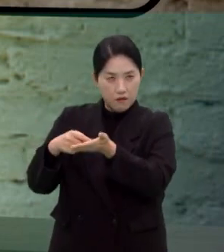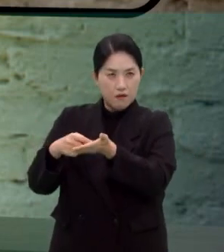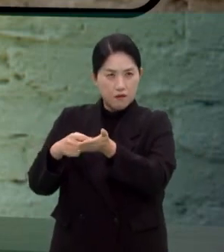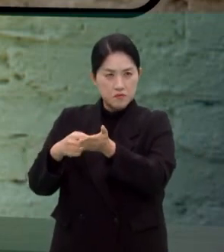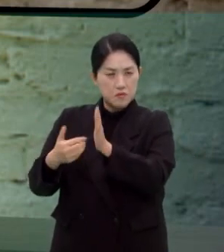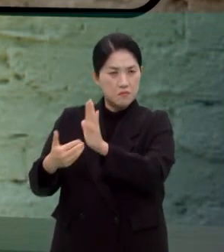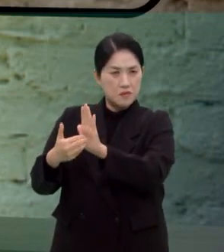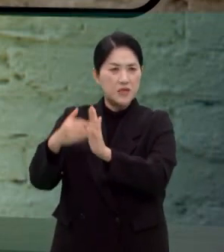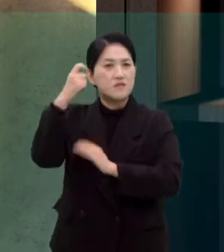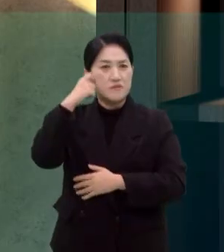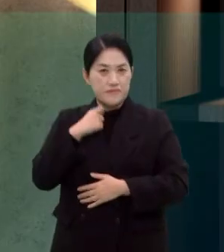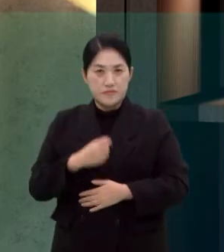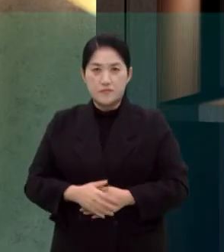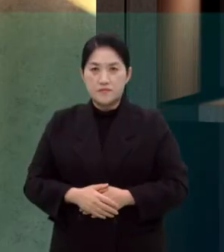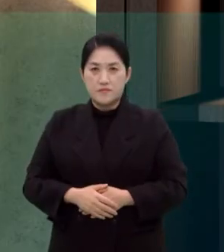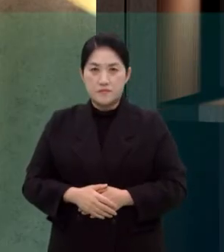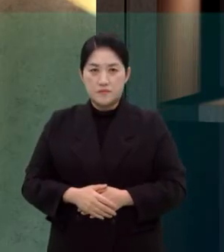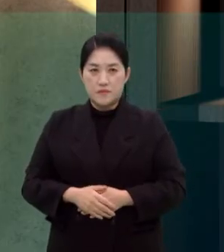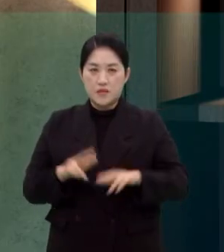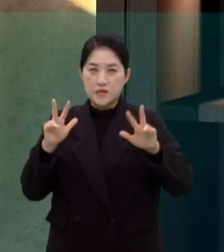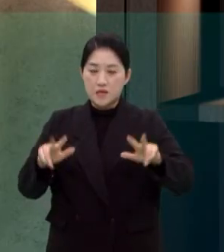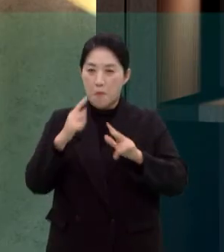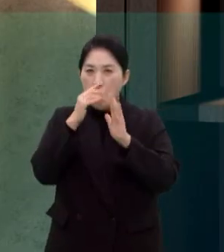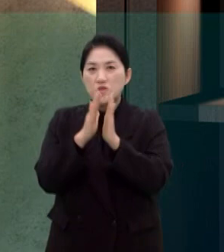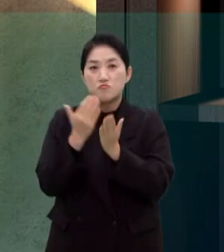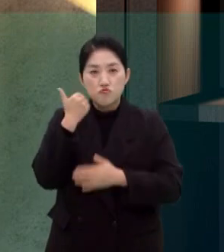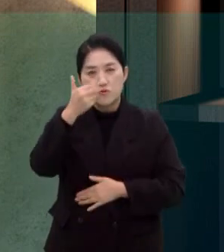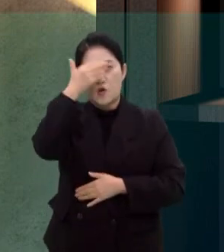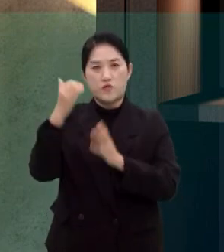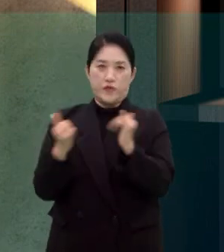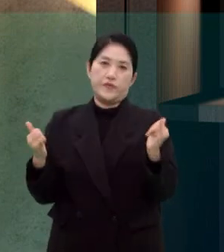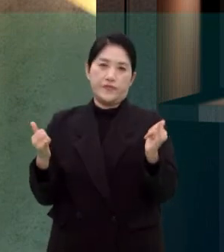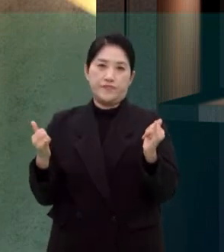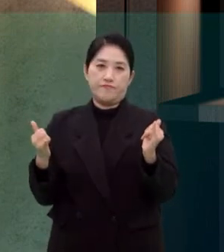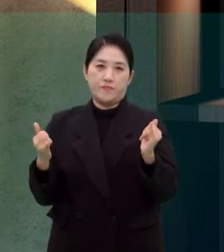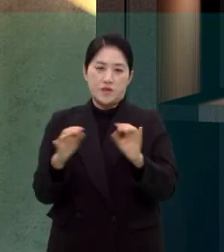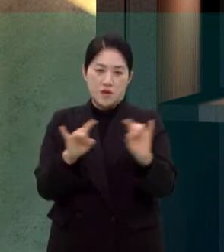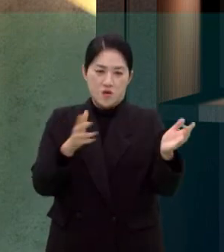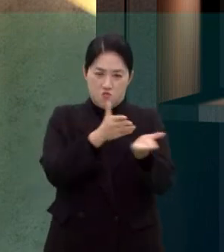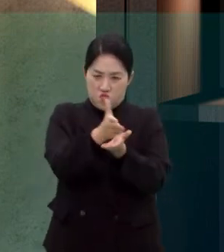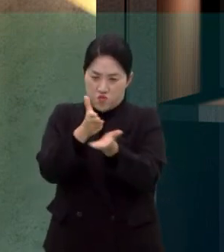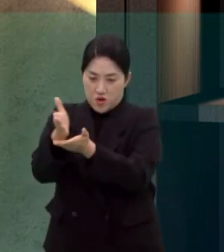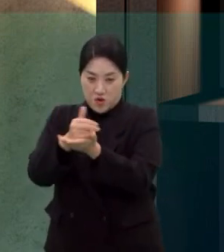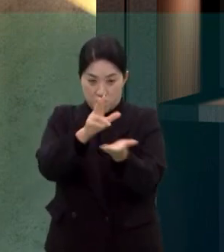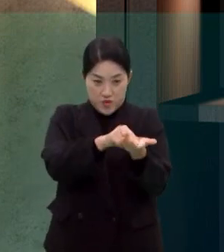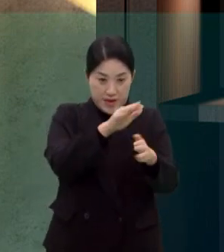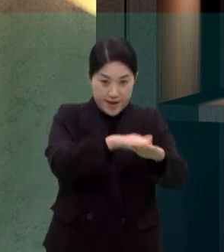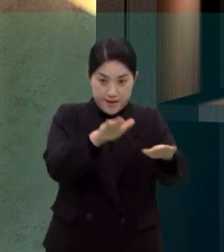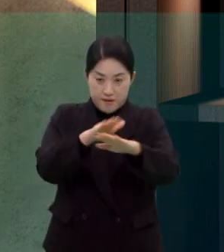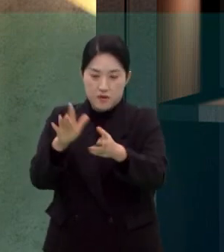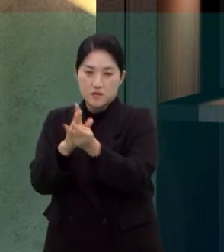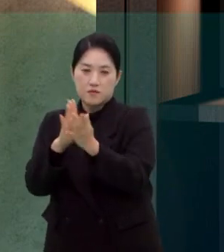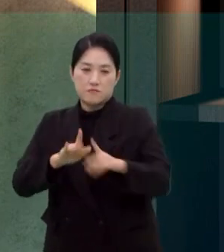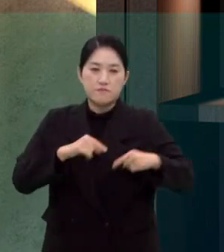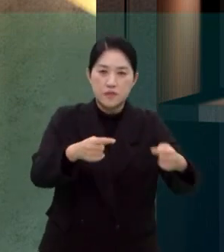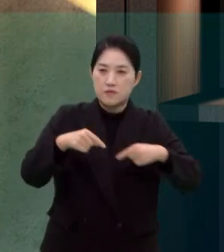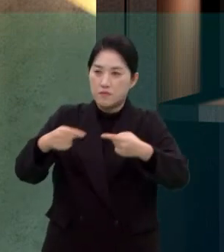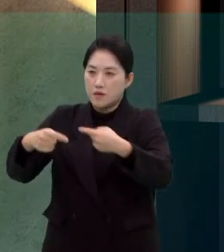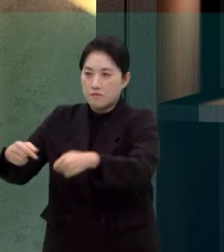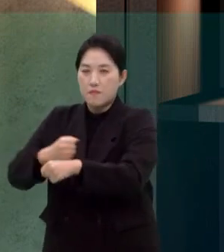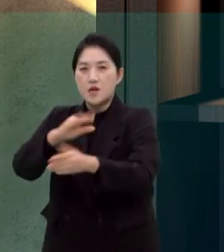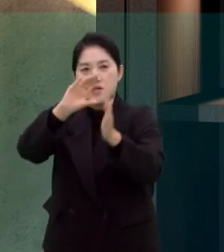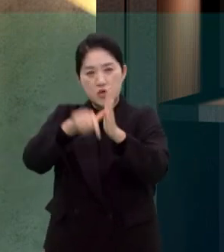왔습니다. 이제는 당사자인 우리 청년들이 각 분야의 문제 해결에 직접 참여할 수 있는